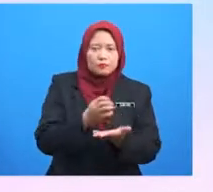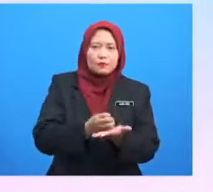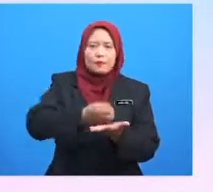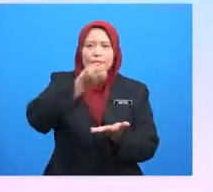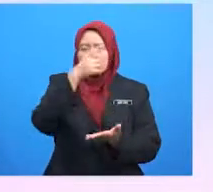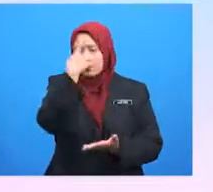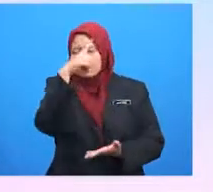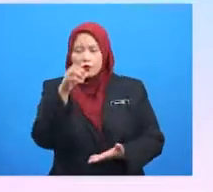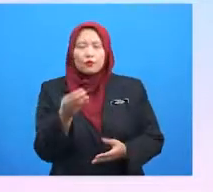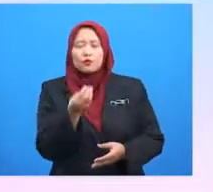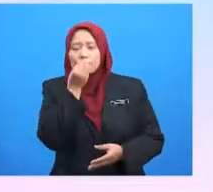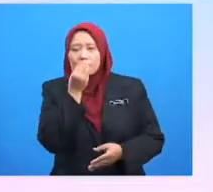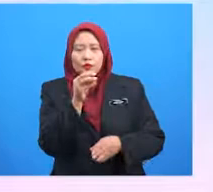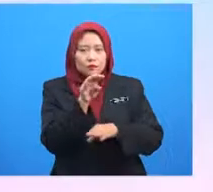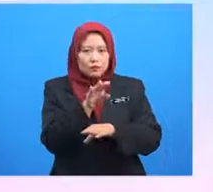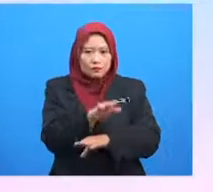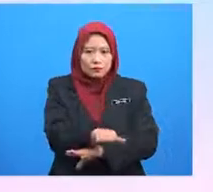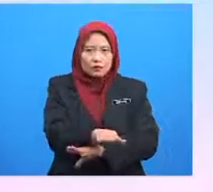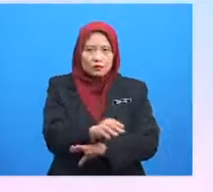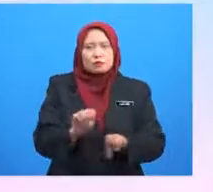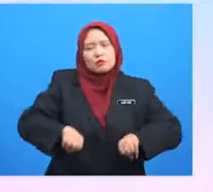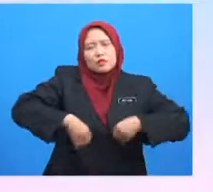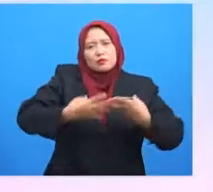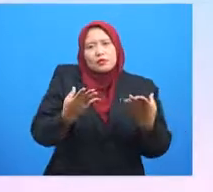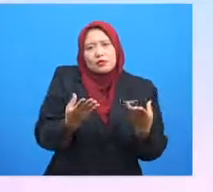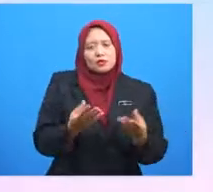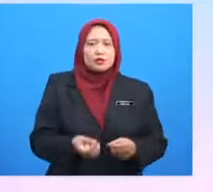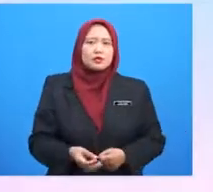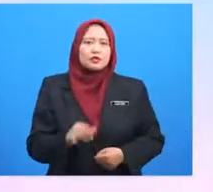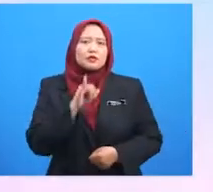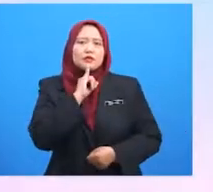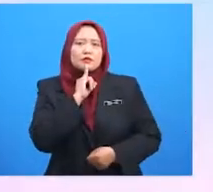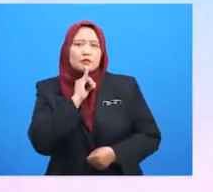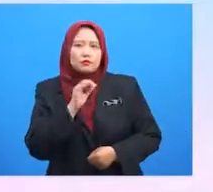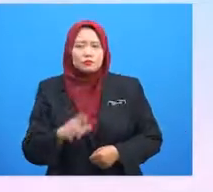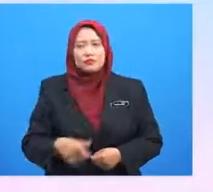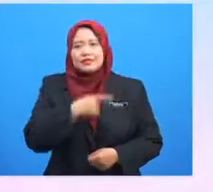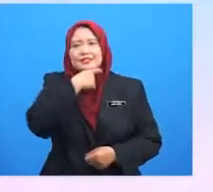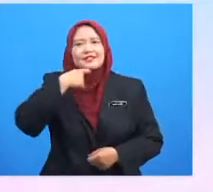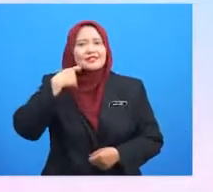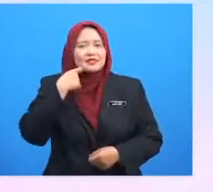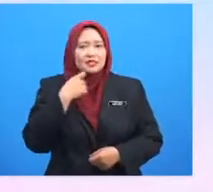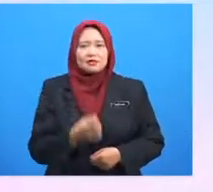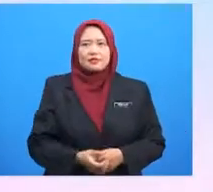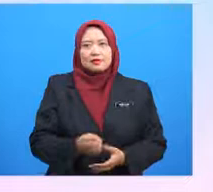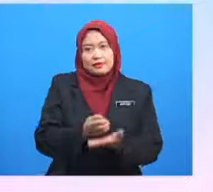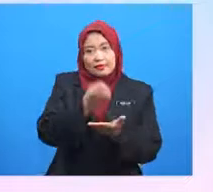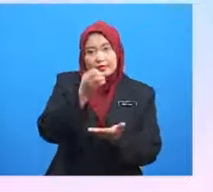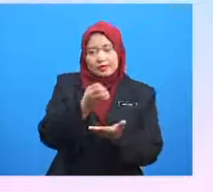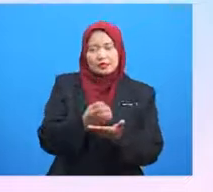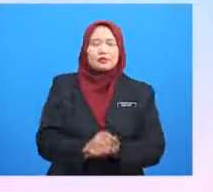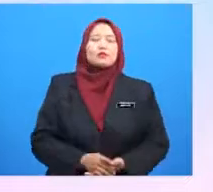petang. Bagaimana ibu keringkan jug tersebut ya? Ya, bagus.